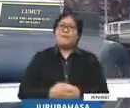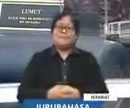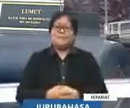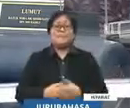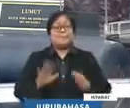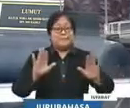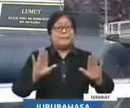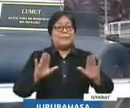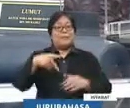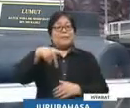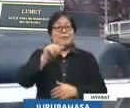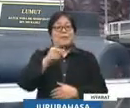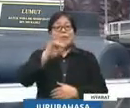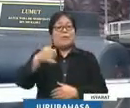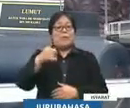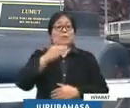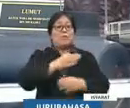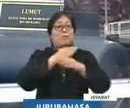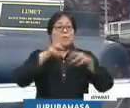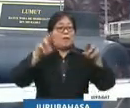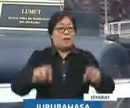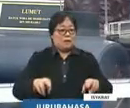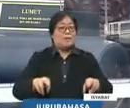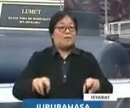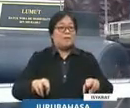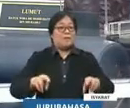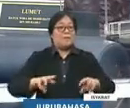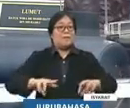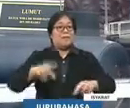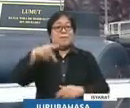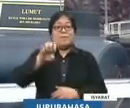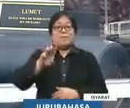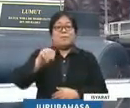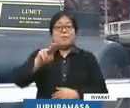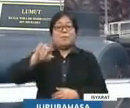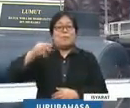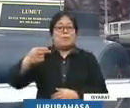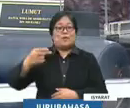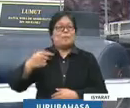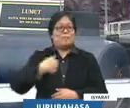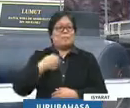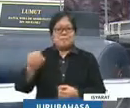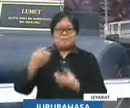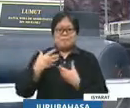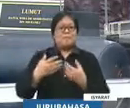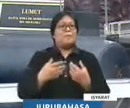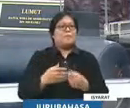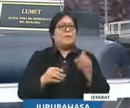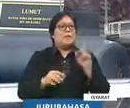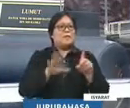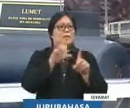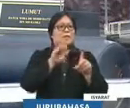Hai sebaik fact is perlindungan rakyat dan pemulihan negara pemulih saya dipahamkan yungas judul